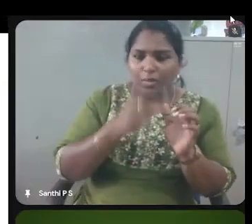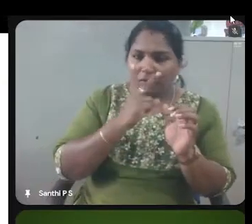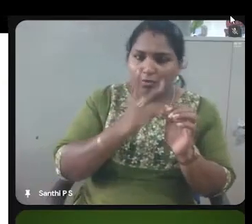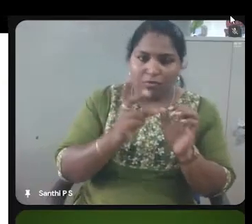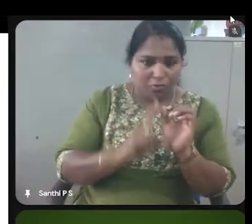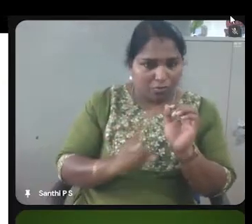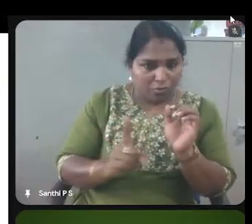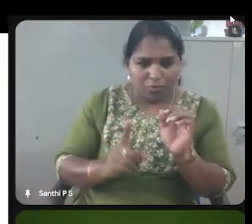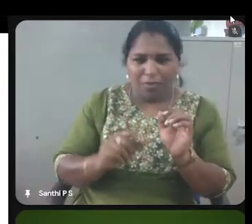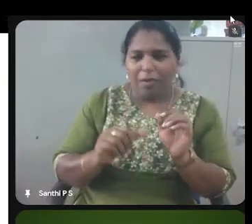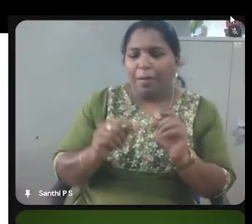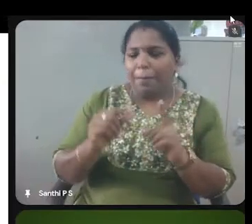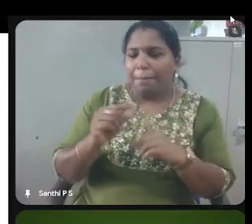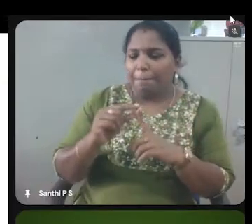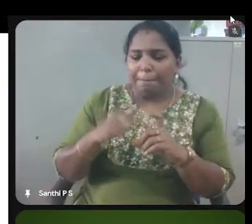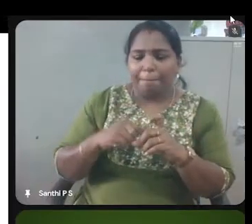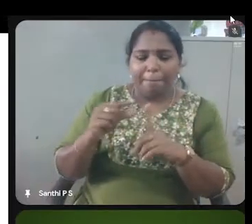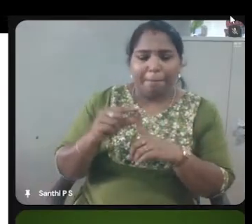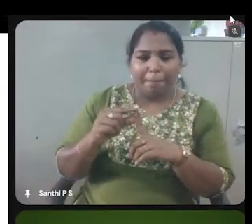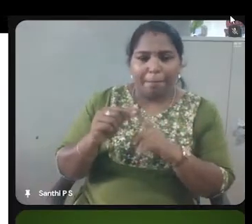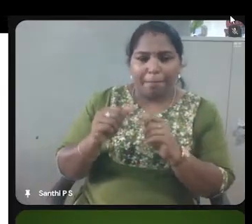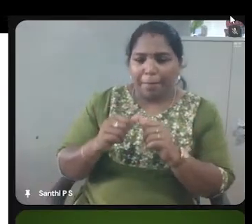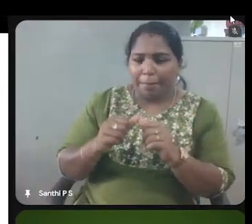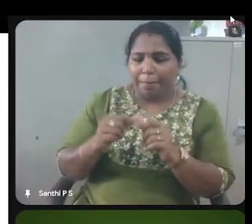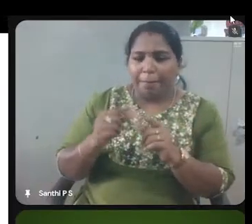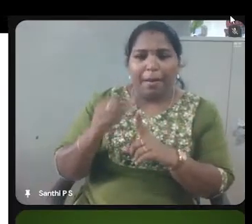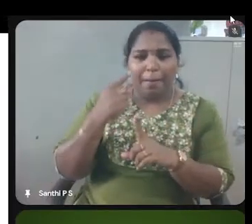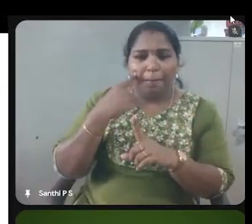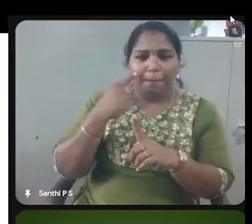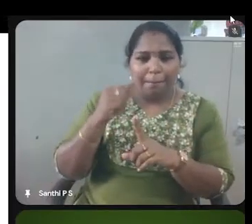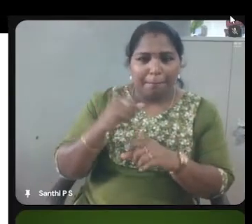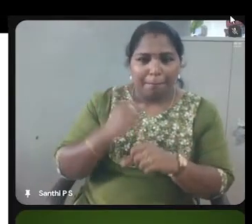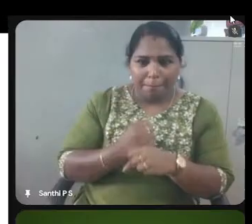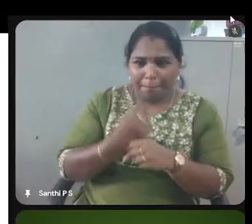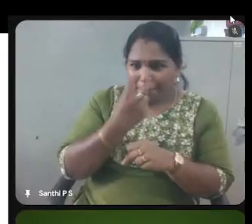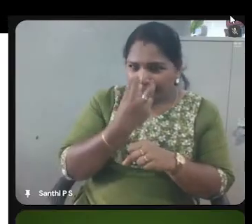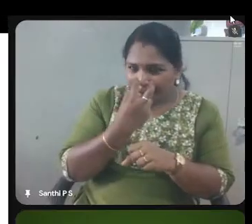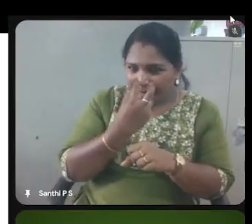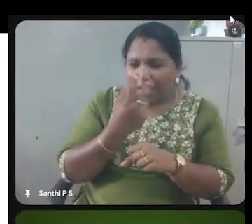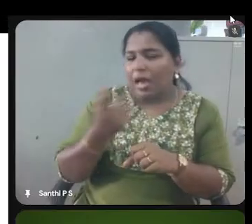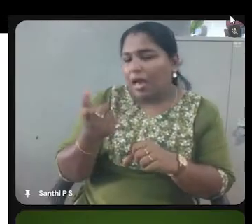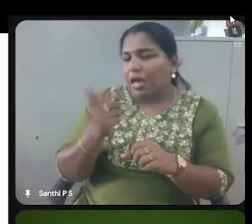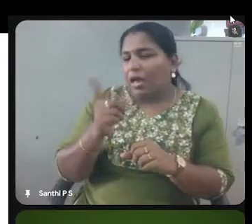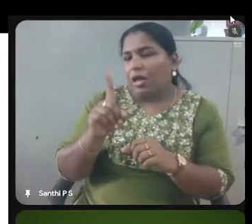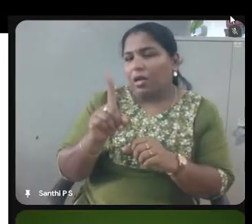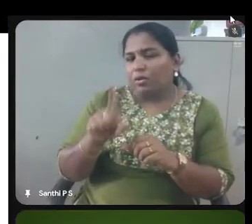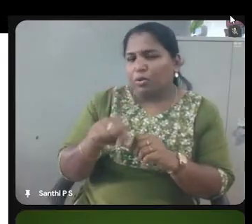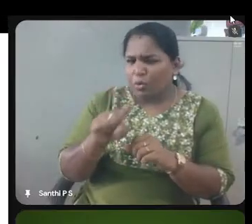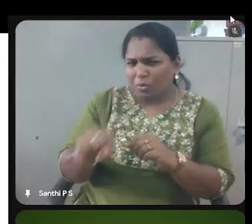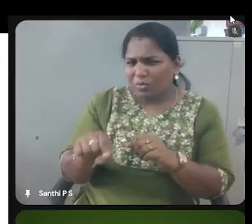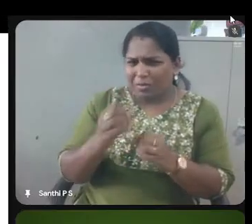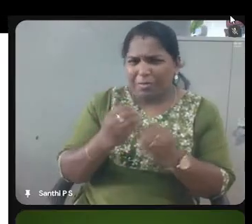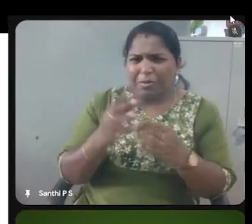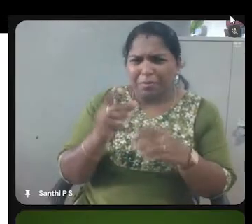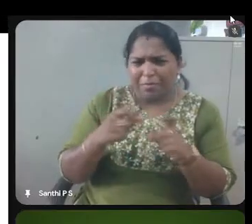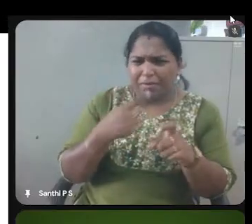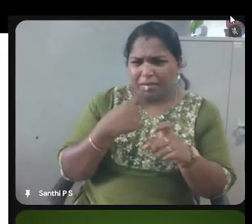പാടില്ല, അതുപോലത്തെ ചോദിച്ചത്. ഓവർ സ്റ്റിമുലേഷൻ ഉള്ളതാണോ അങ്ങനെയാണ് ചോദിക്കുന്നത്.